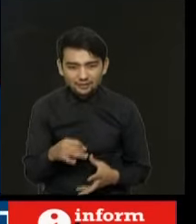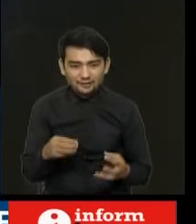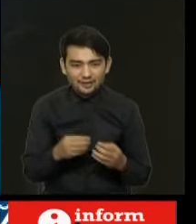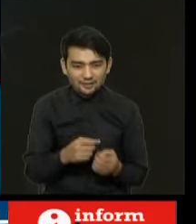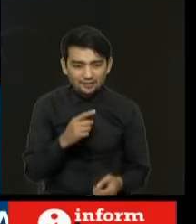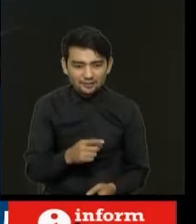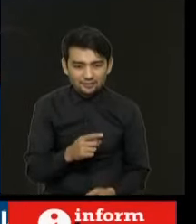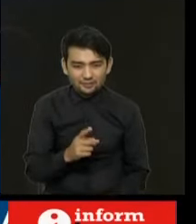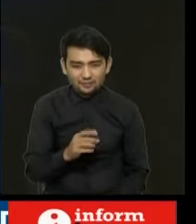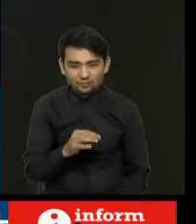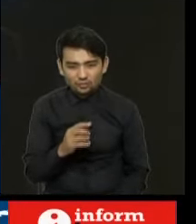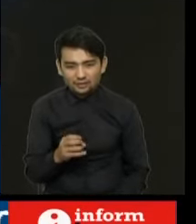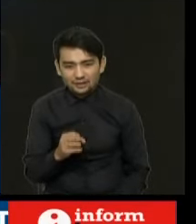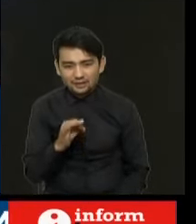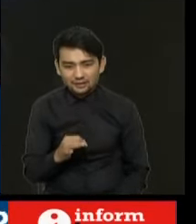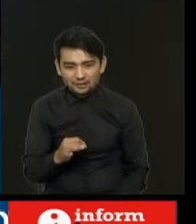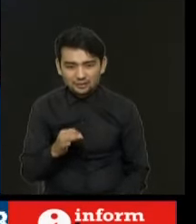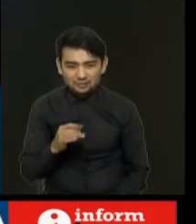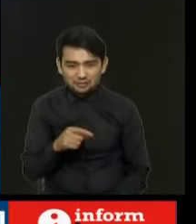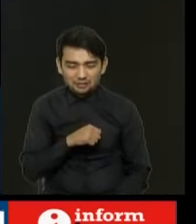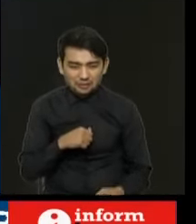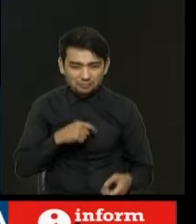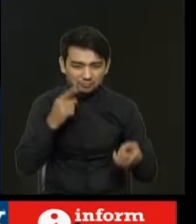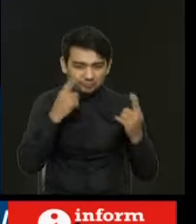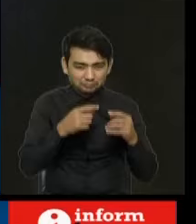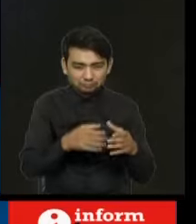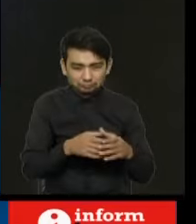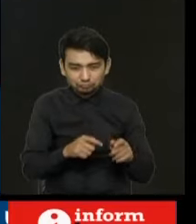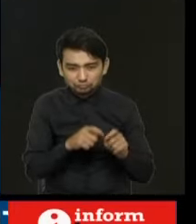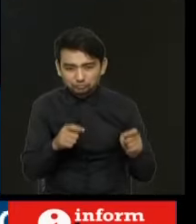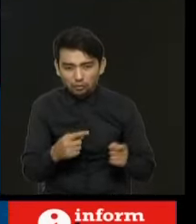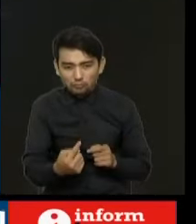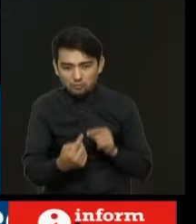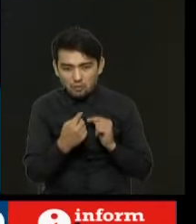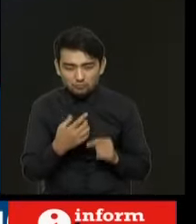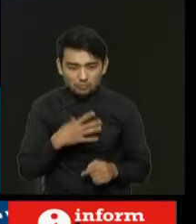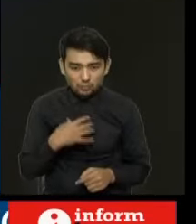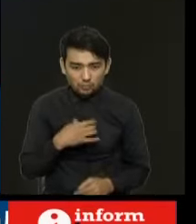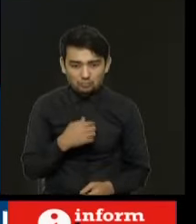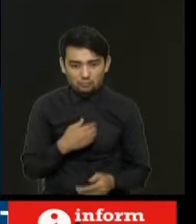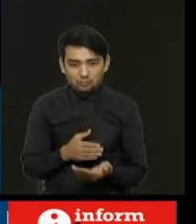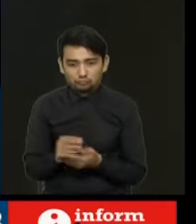навязан, и заорганизовали. Да не платят, а зачем мне обслуживать? Если такой